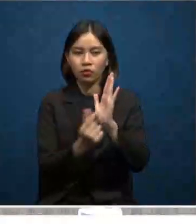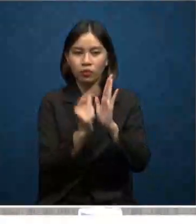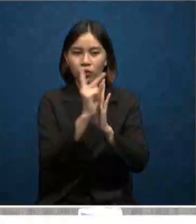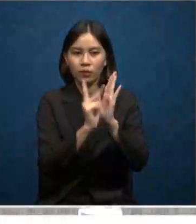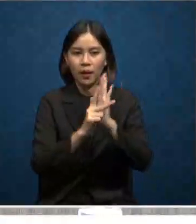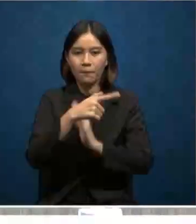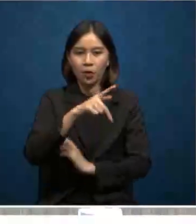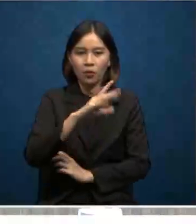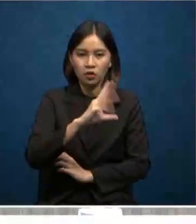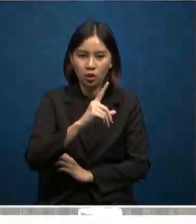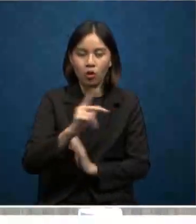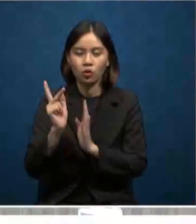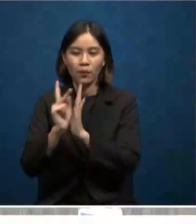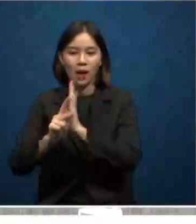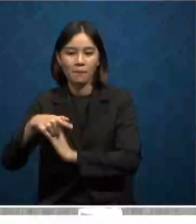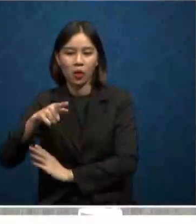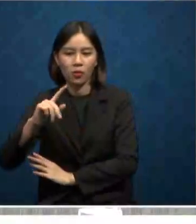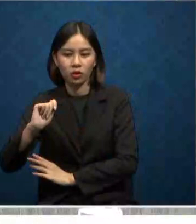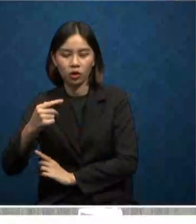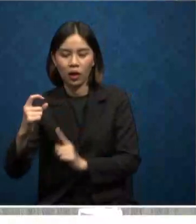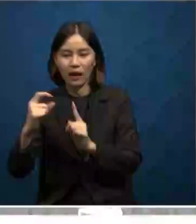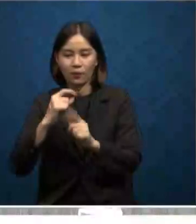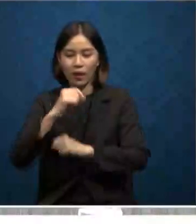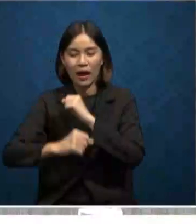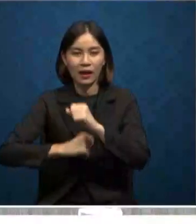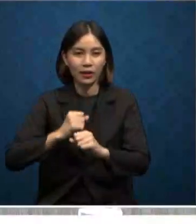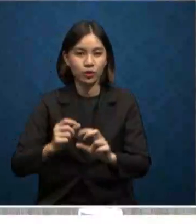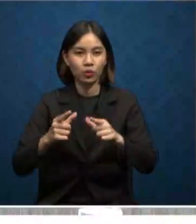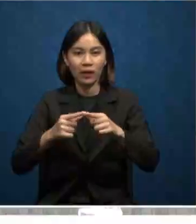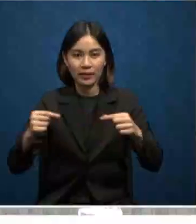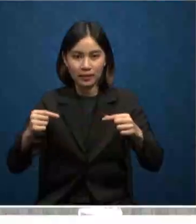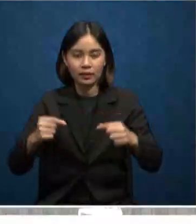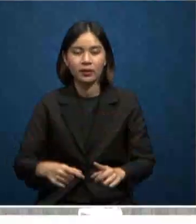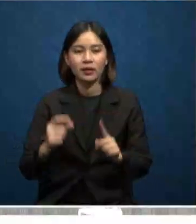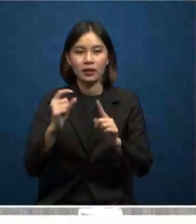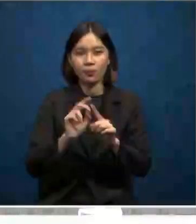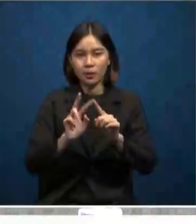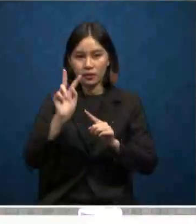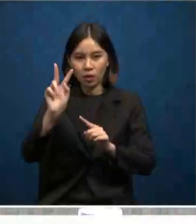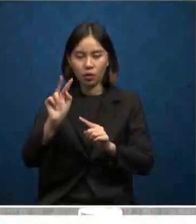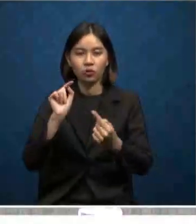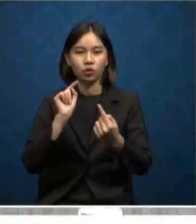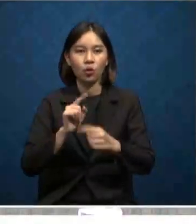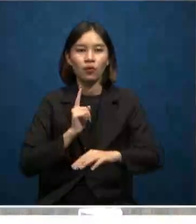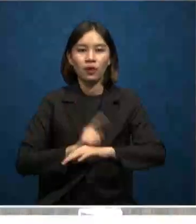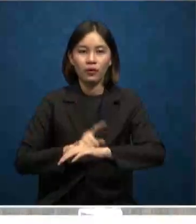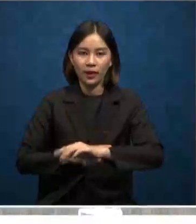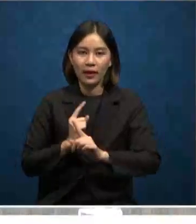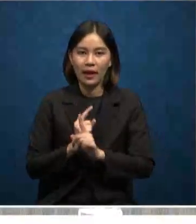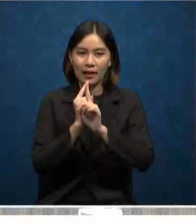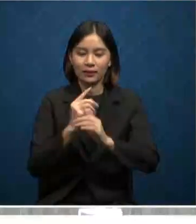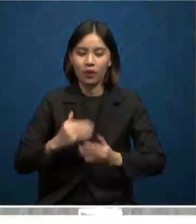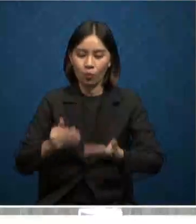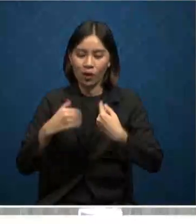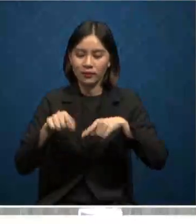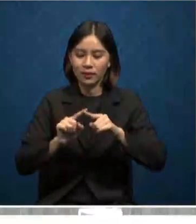ปช.และก็กฎหมายปวท.คือคำว่าอายุความคำที่2คือคำว่าระยะเวลาตามวรรค1วร